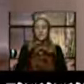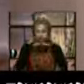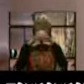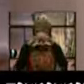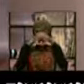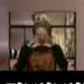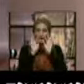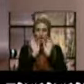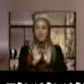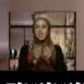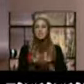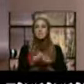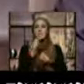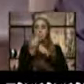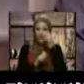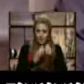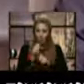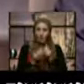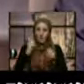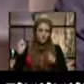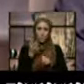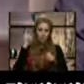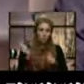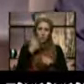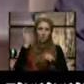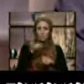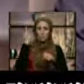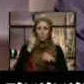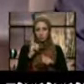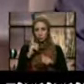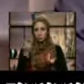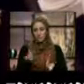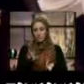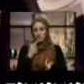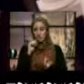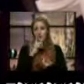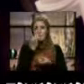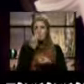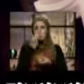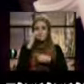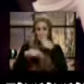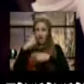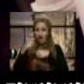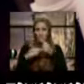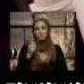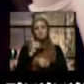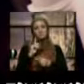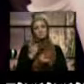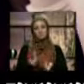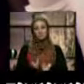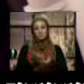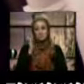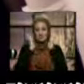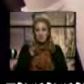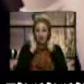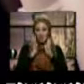واطمئن وافعل ذلك في صلاتك كلها، فان لم تفعل فانه خداج، انت تخادع نفسك انك تصلي. يبقى هذه